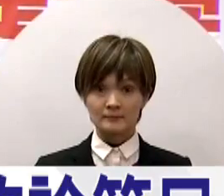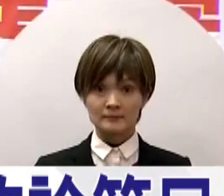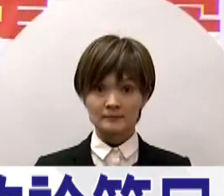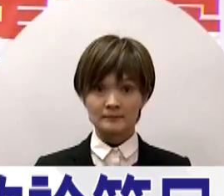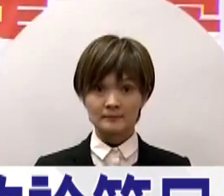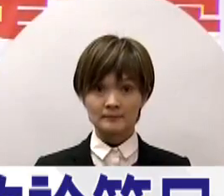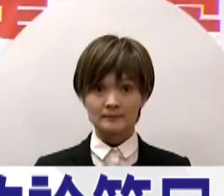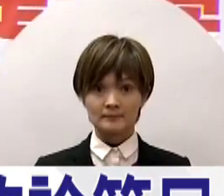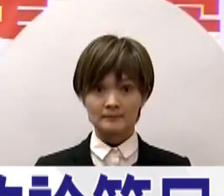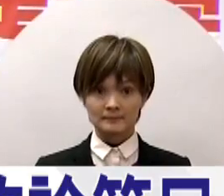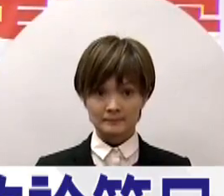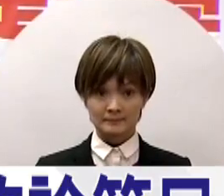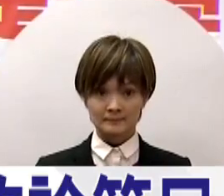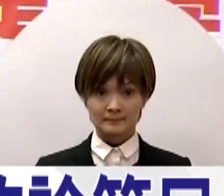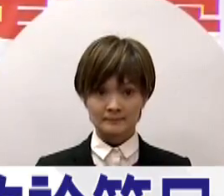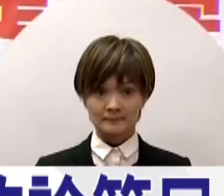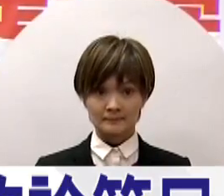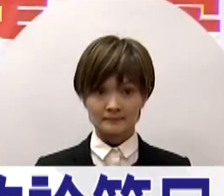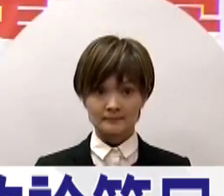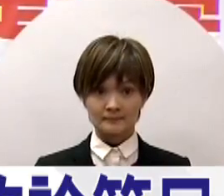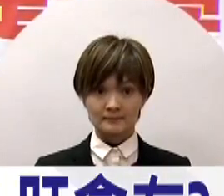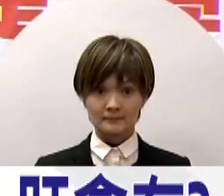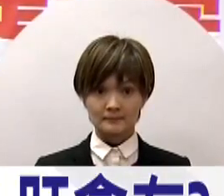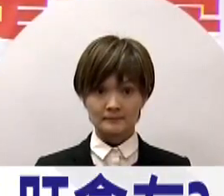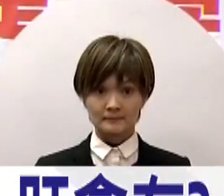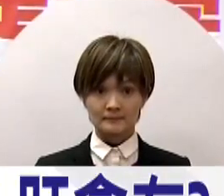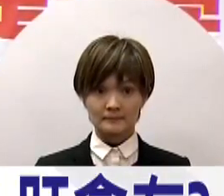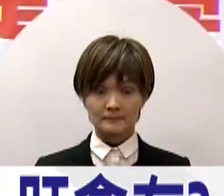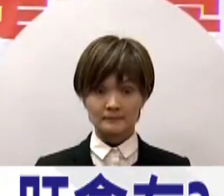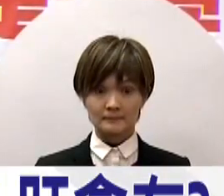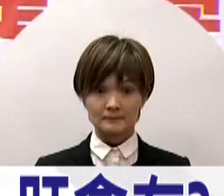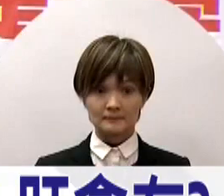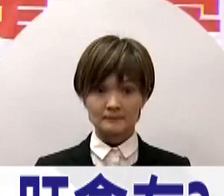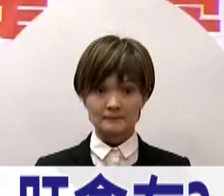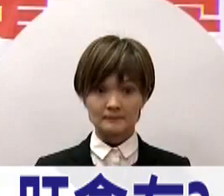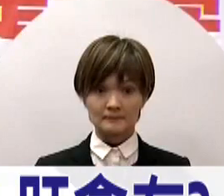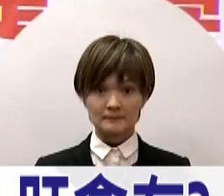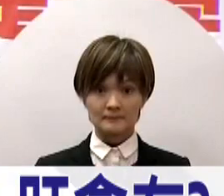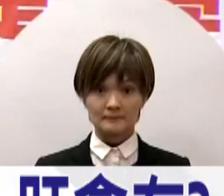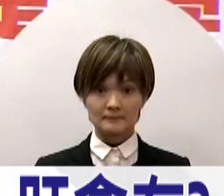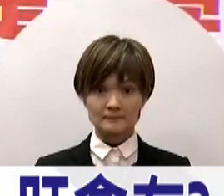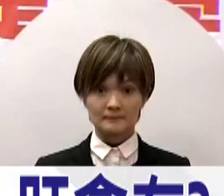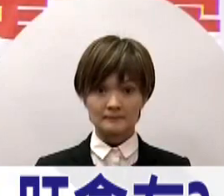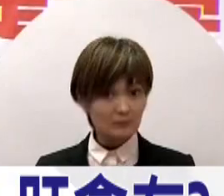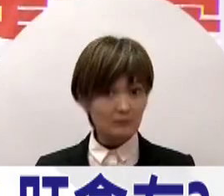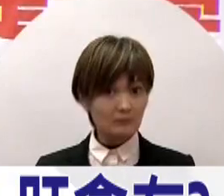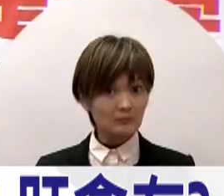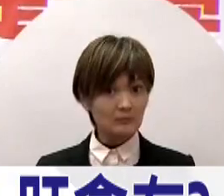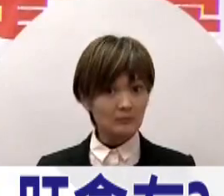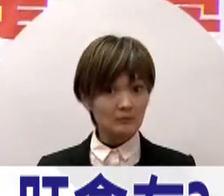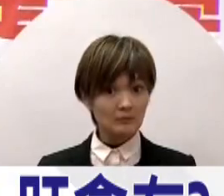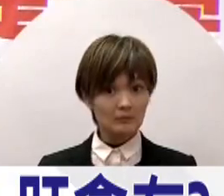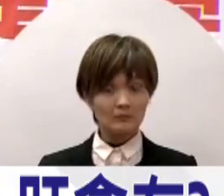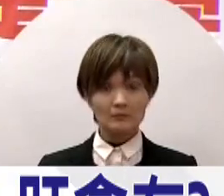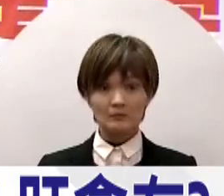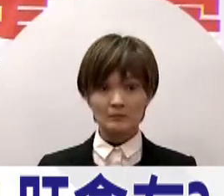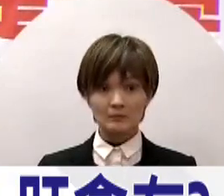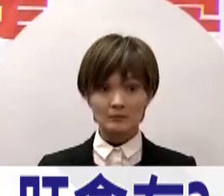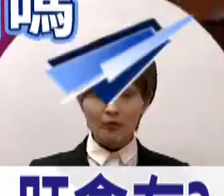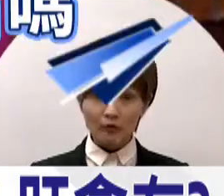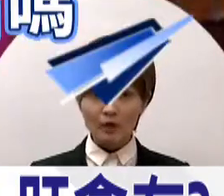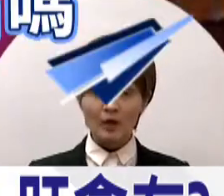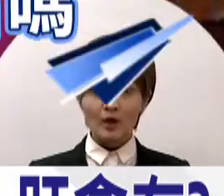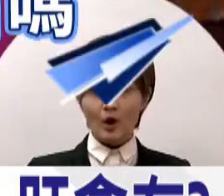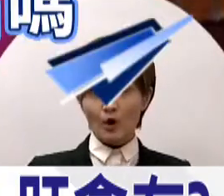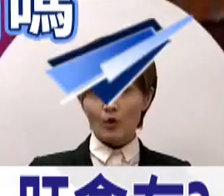验，有一群猪吃了瘦肉精，这个瘦肉精只会跑到一只猪的那一块。猪肉才奇怪，这就是科学。你讲的是政